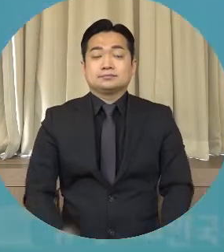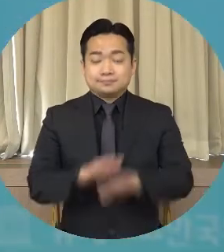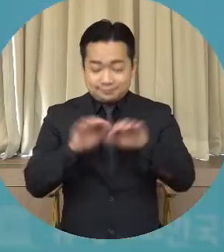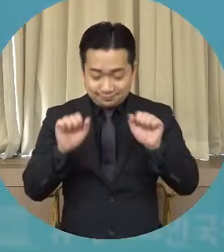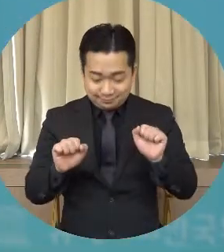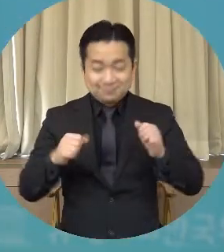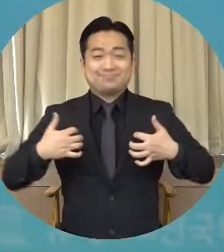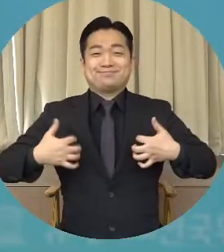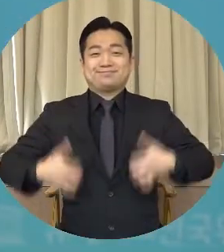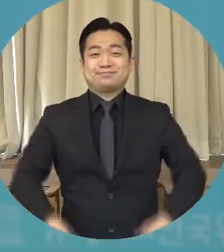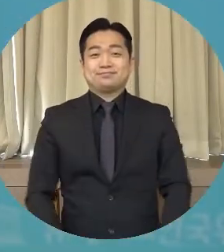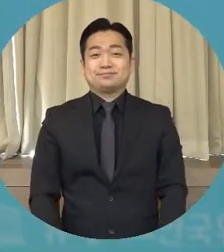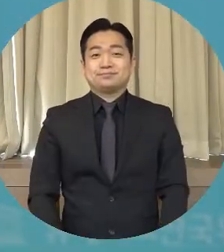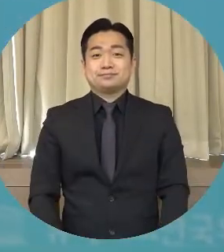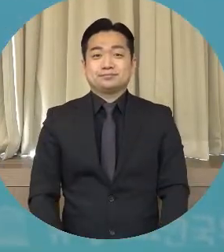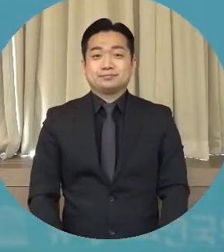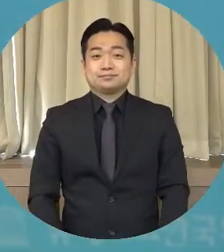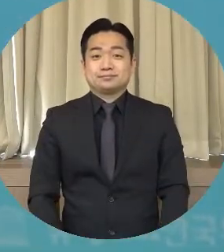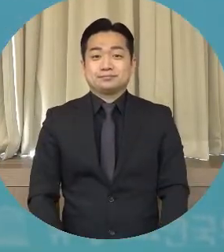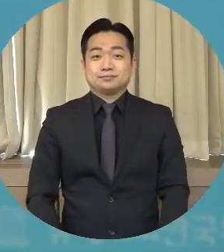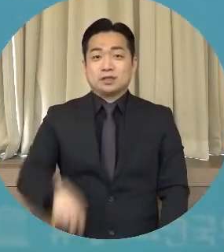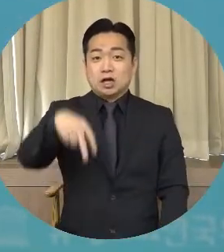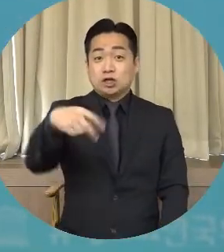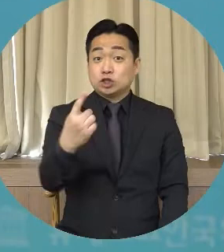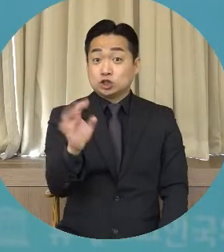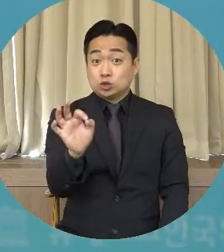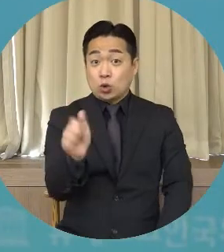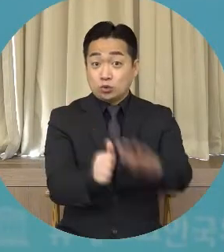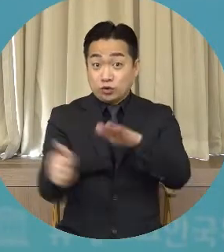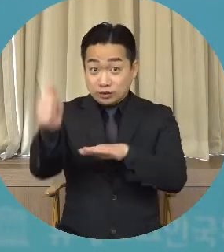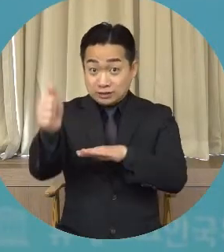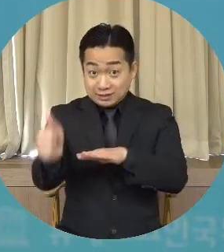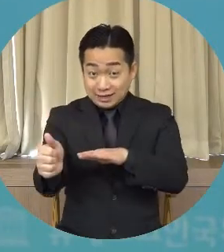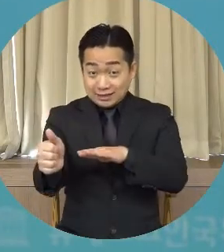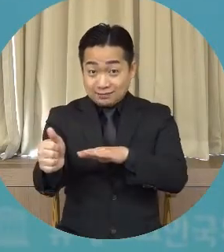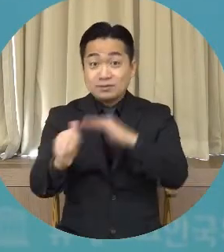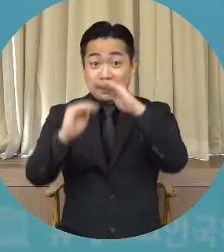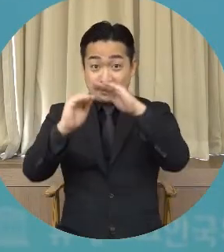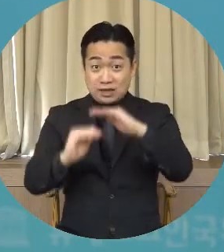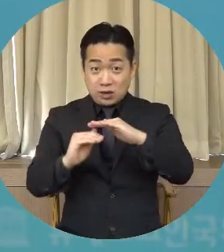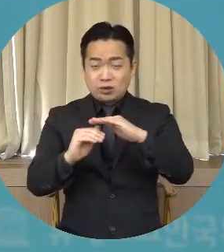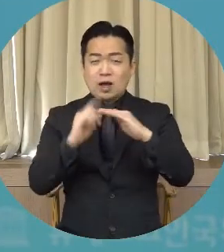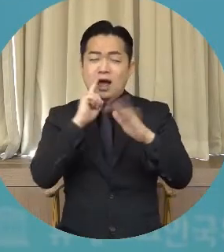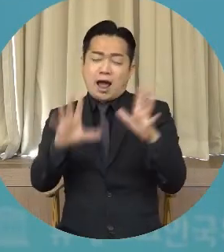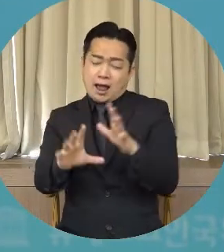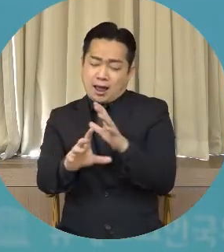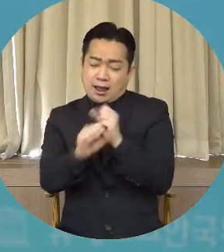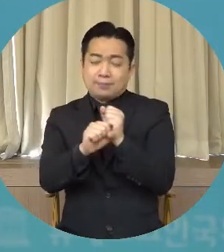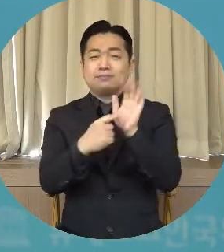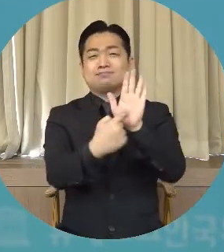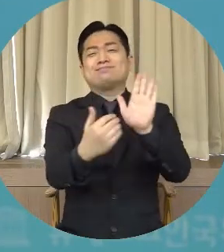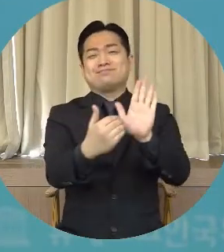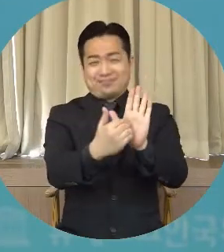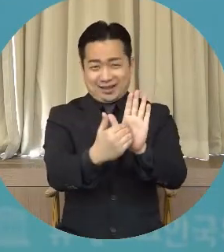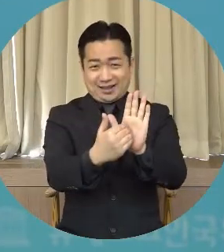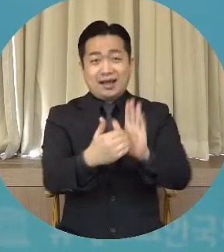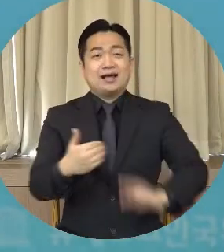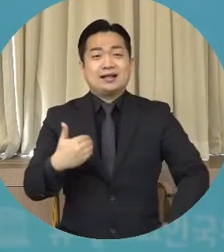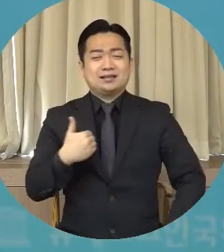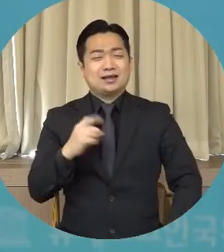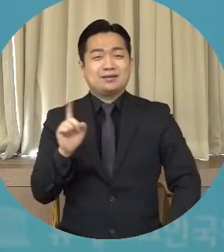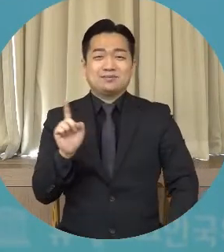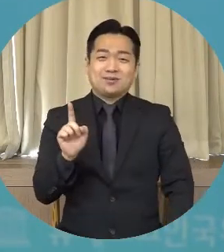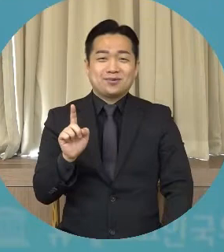반갑습니다. 우리 송도안 위원장님께서 내용에 대해서는 말씀을 다 종합해서 해주셨기 때문에 저는